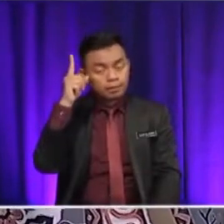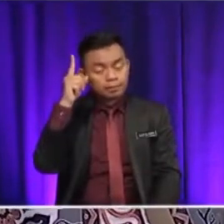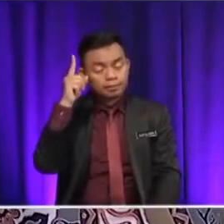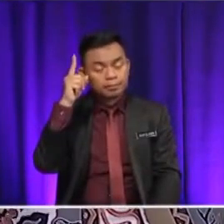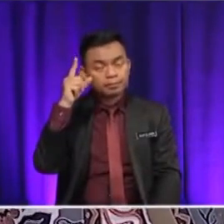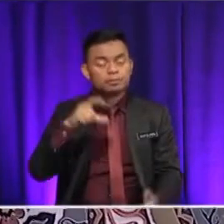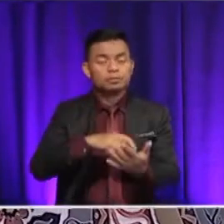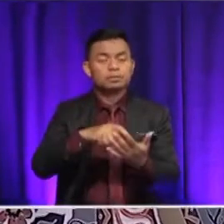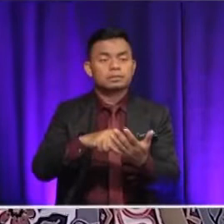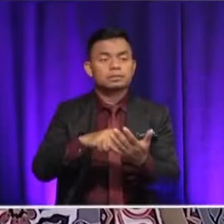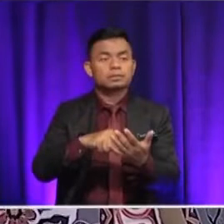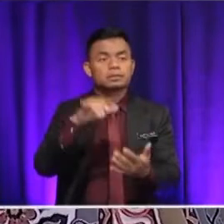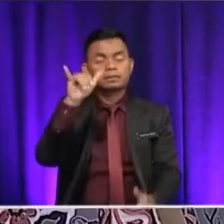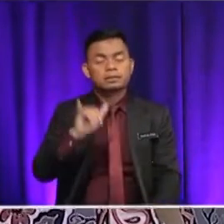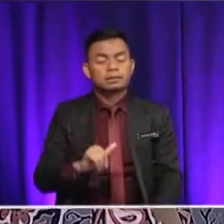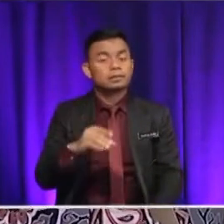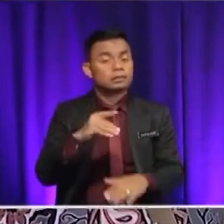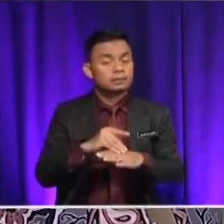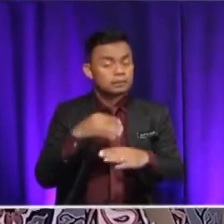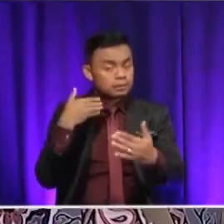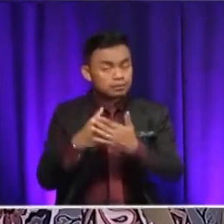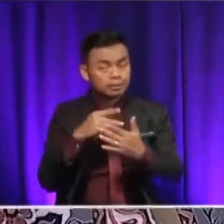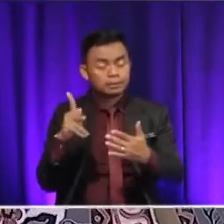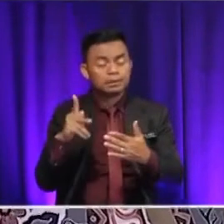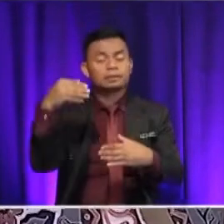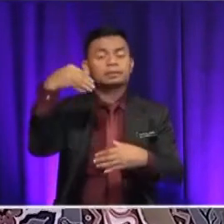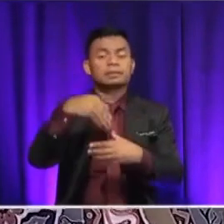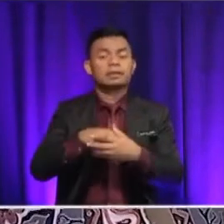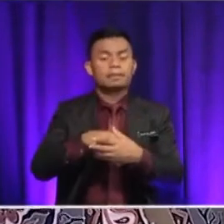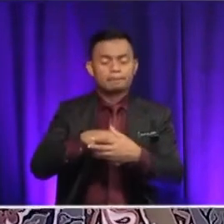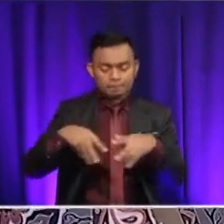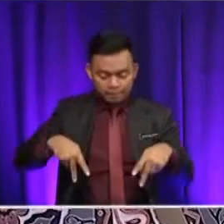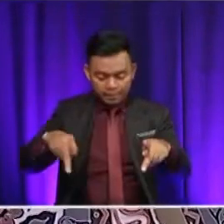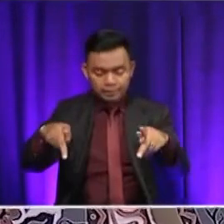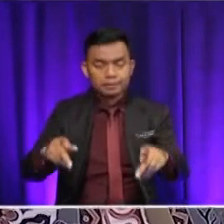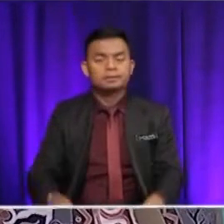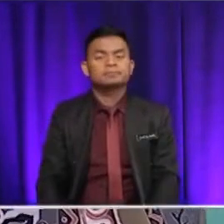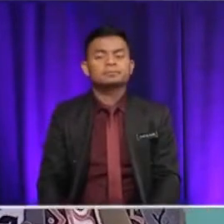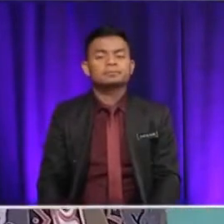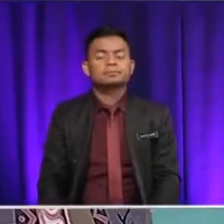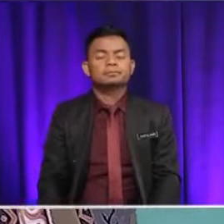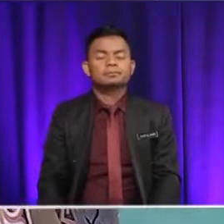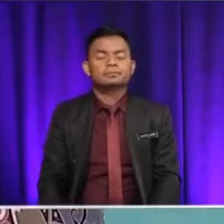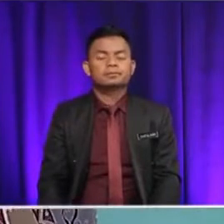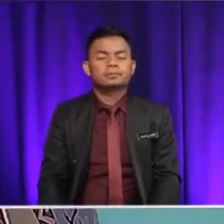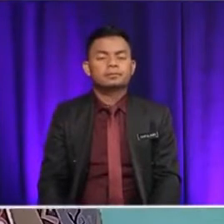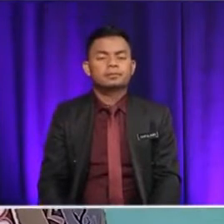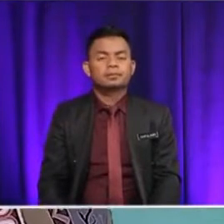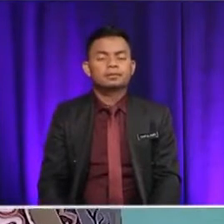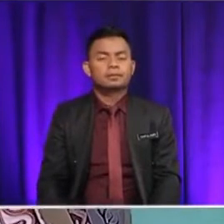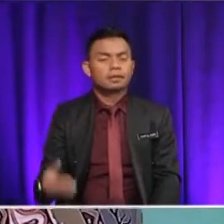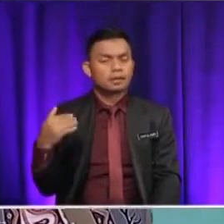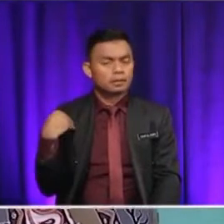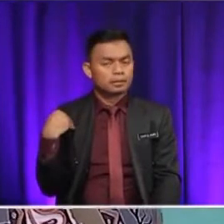disampaikan dalam pelan bangunan tersebut. Okey, beberapa aspek penting perlu